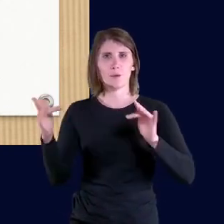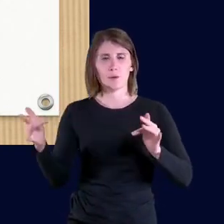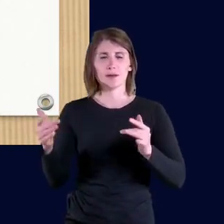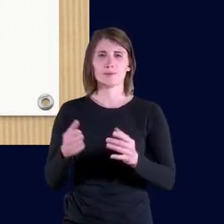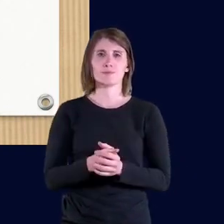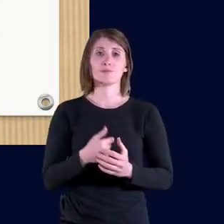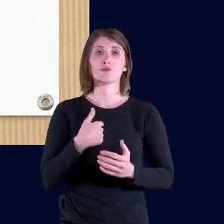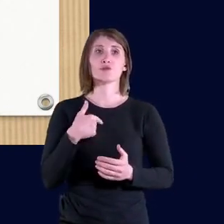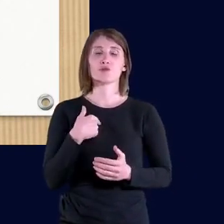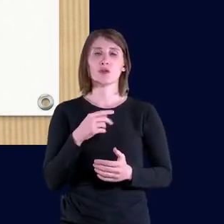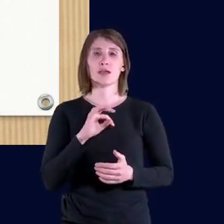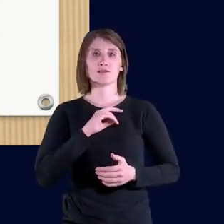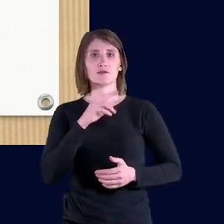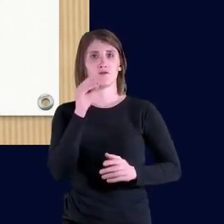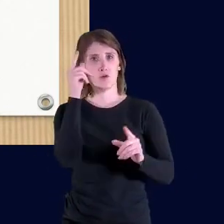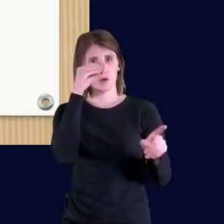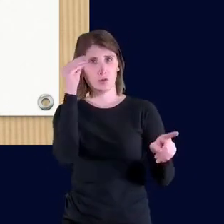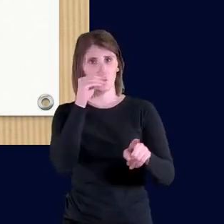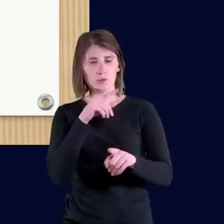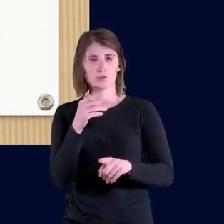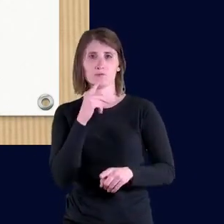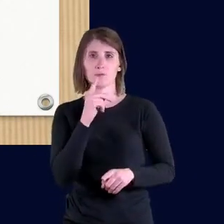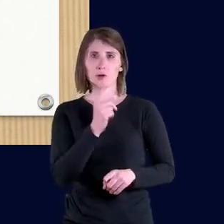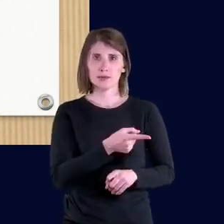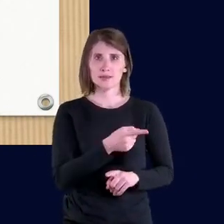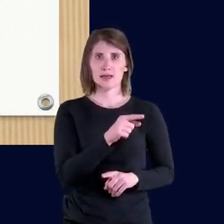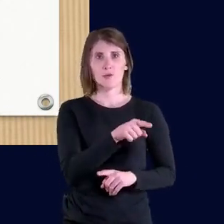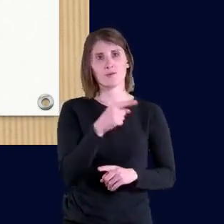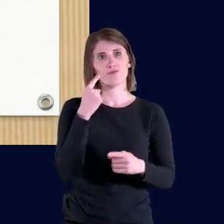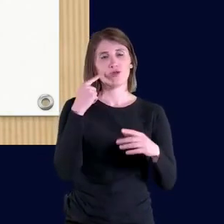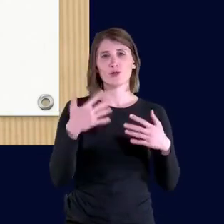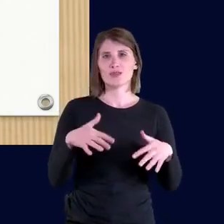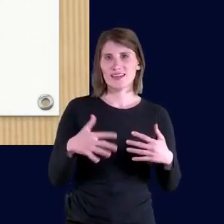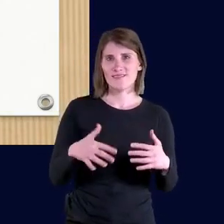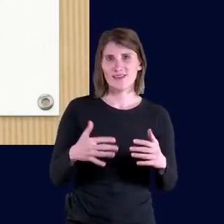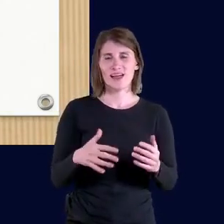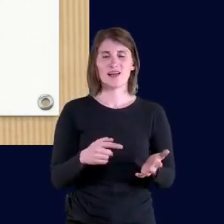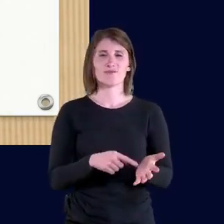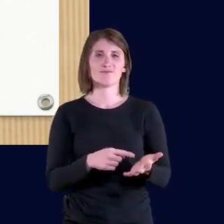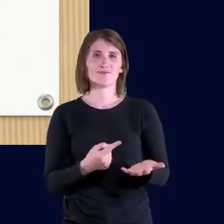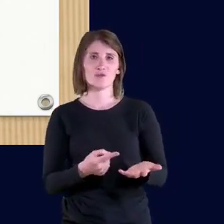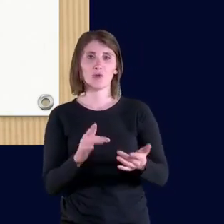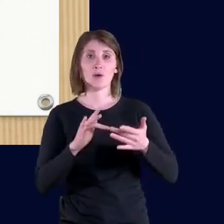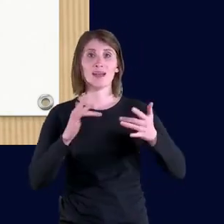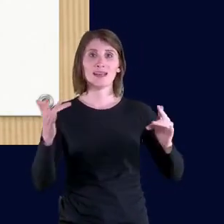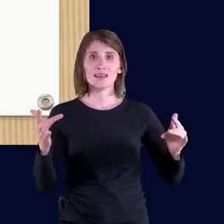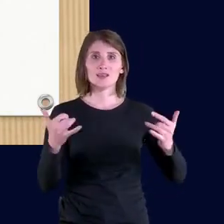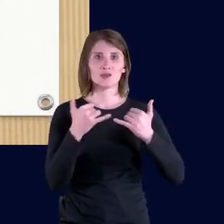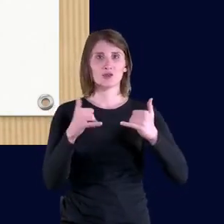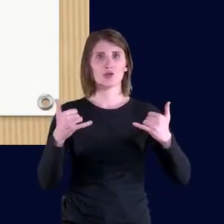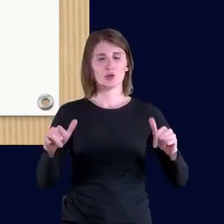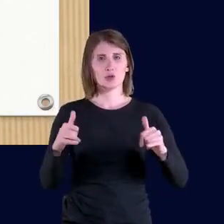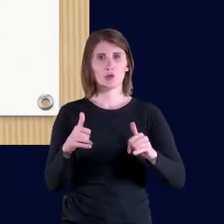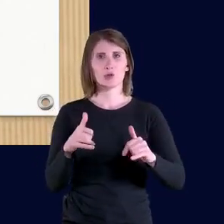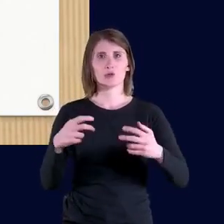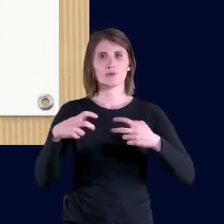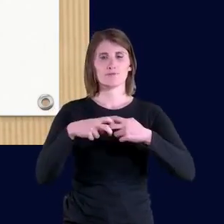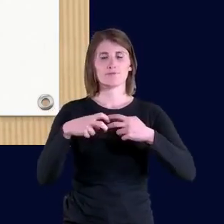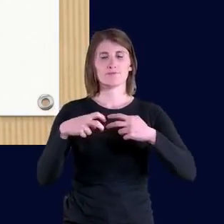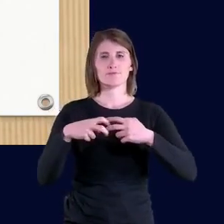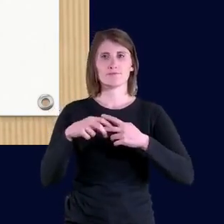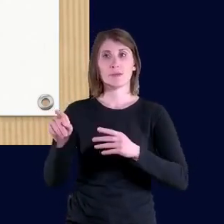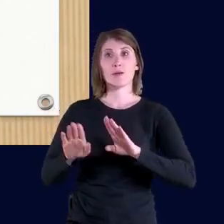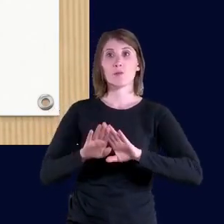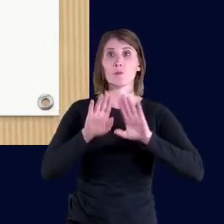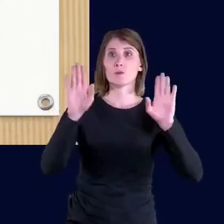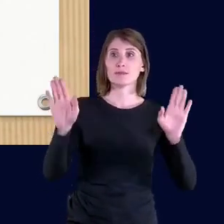uczniom w ramach powiedzmy to rozrywki były to linki do różnego rodzaju serwisów Muzeów